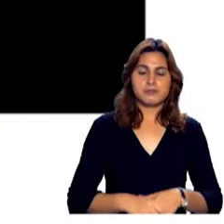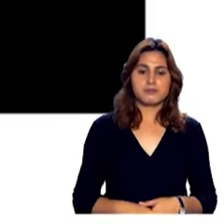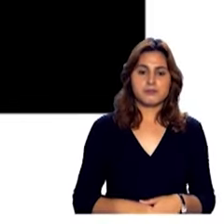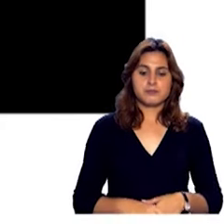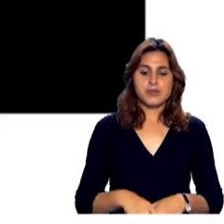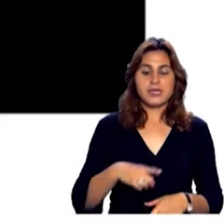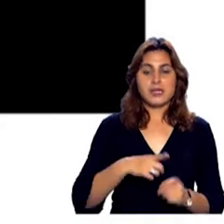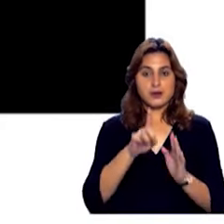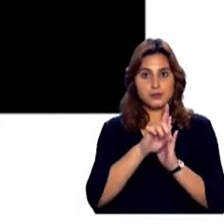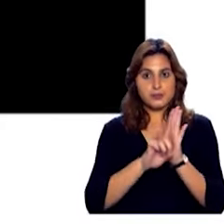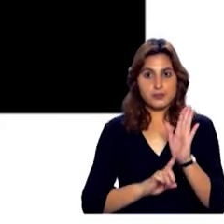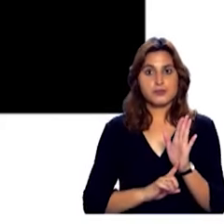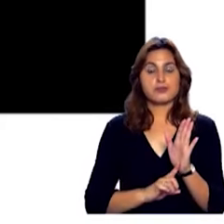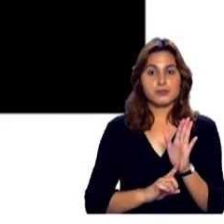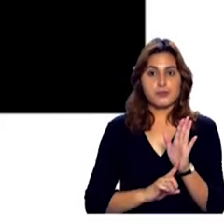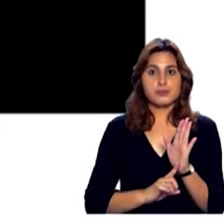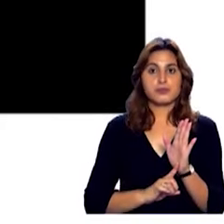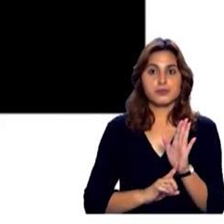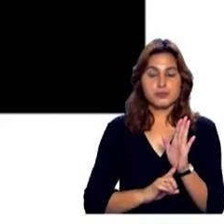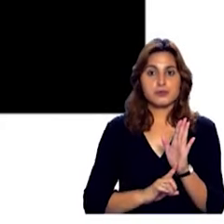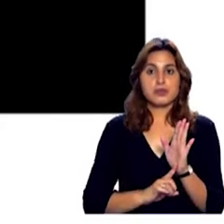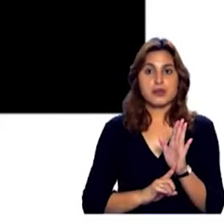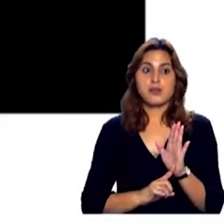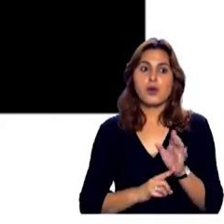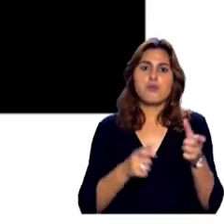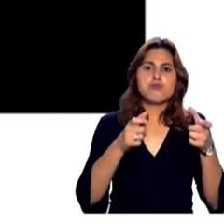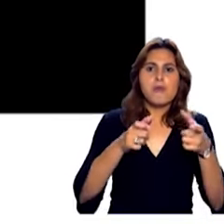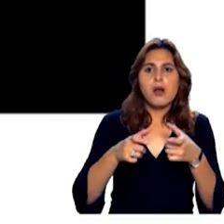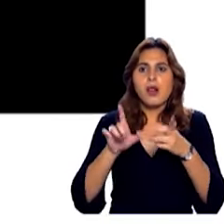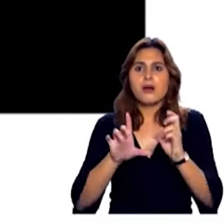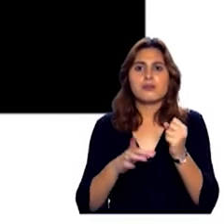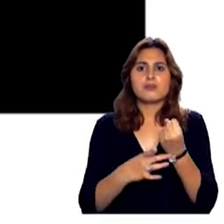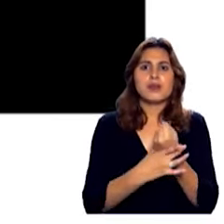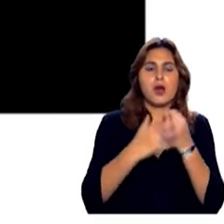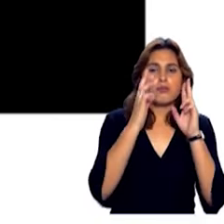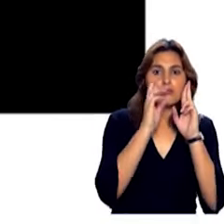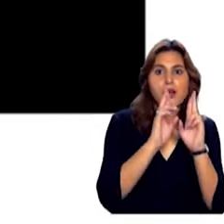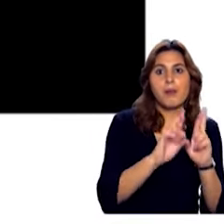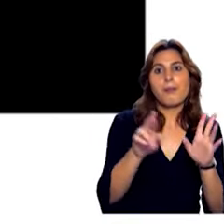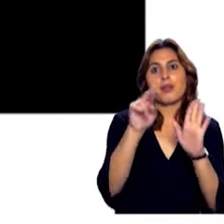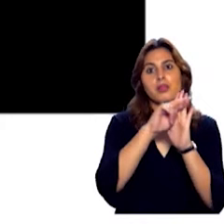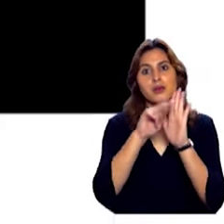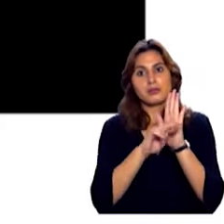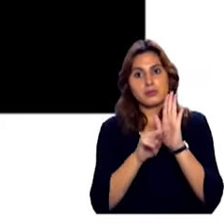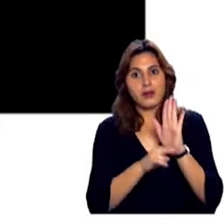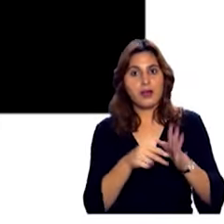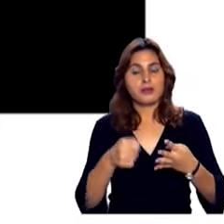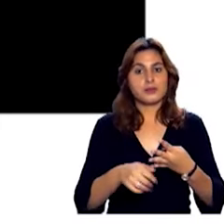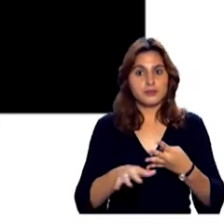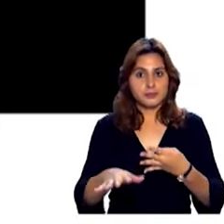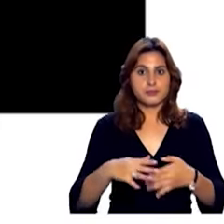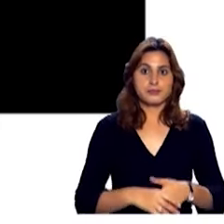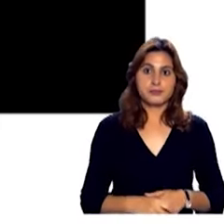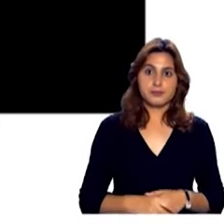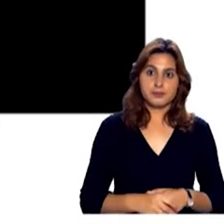e poi assicurare anche Il rispetto delle regole in tema di giurisdizione questa Norma per non